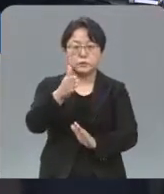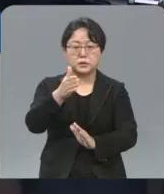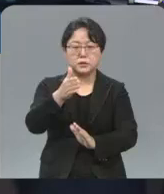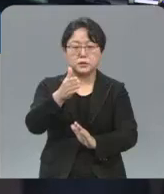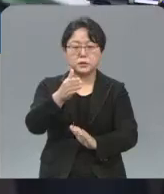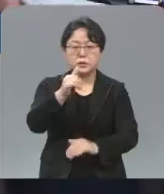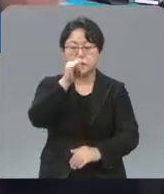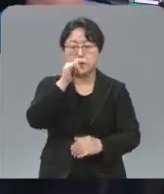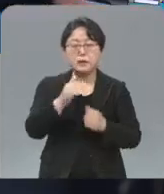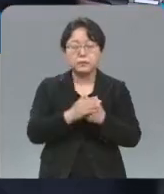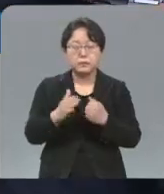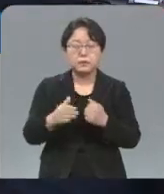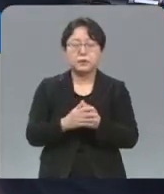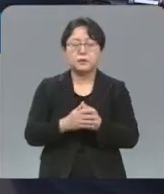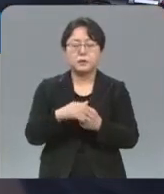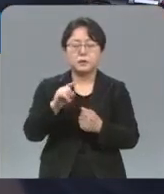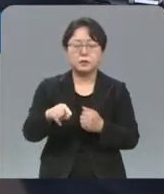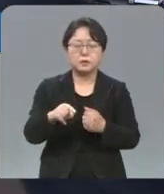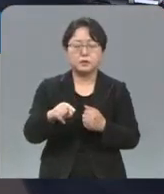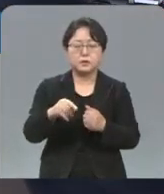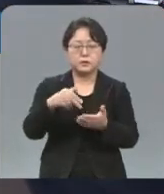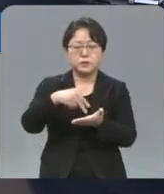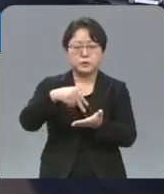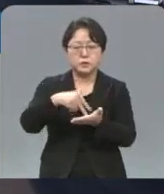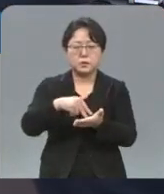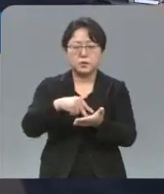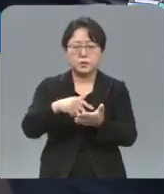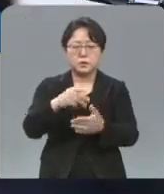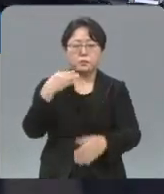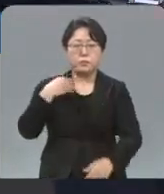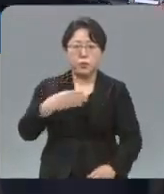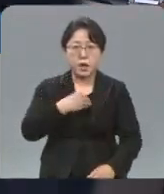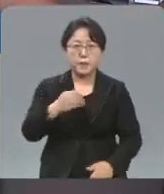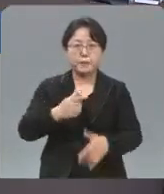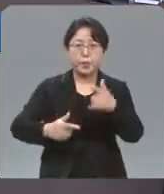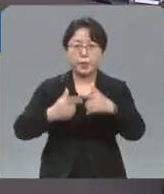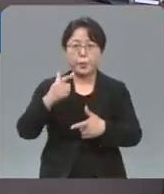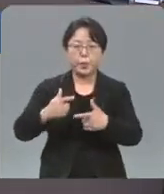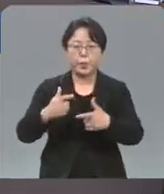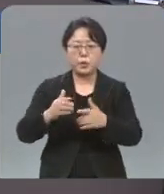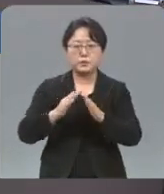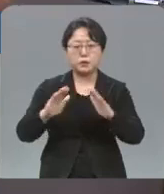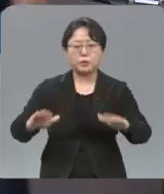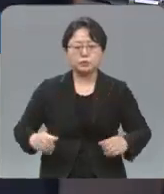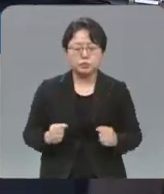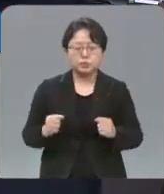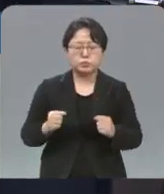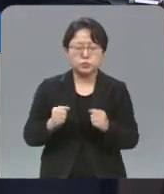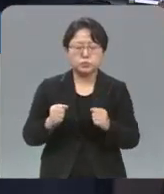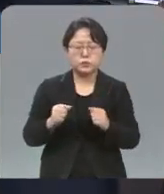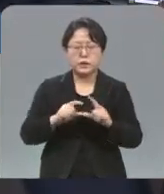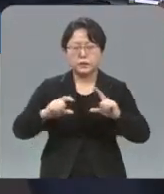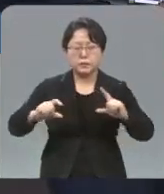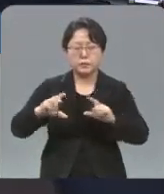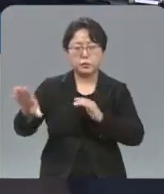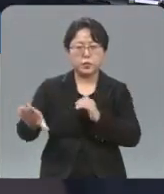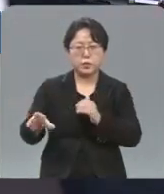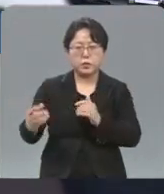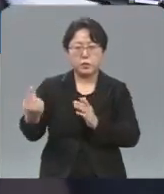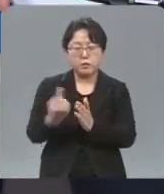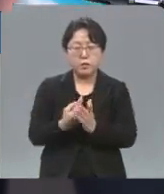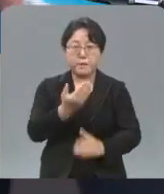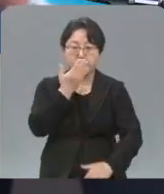갖고 있듯이 그런 관점에서 무안이나 목포, 기타 전북 지방 일부까지도 접근할 수 있는 체적 위치라